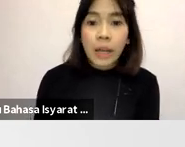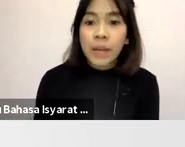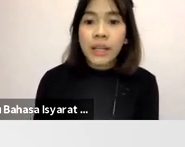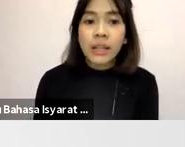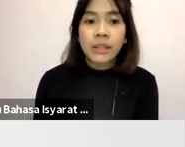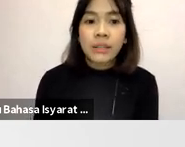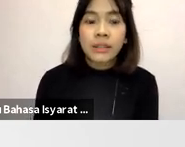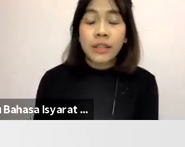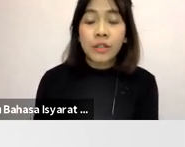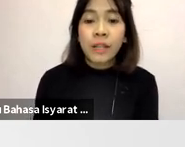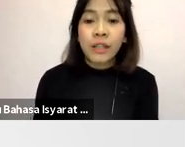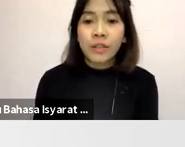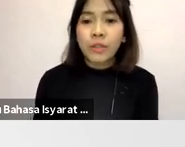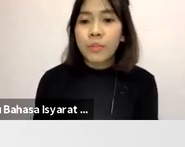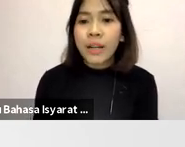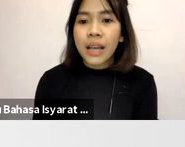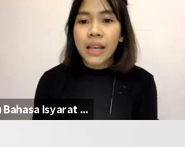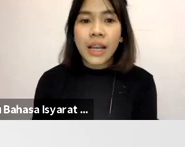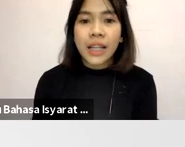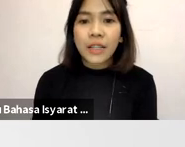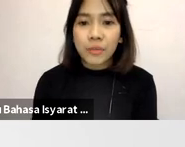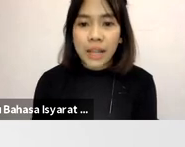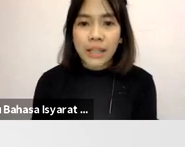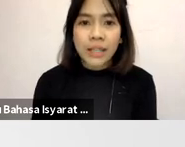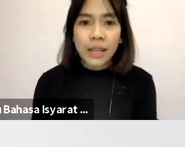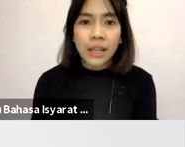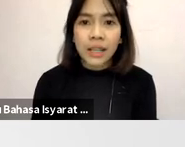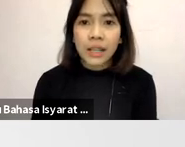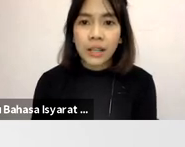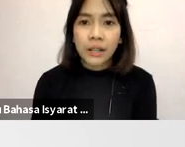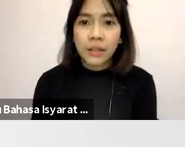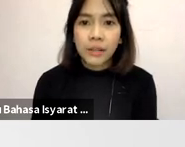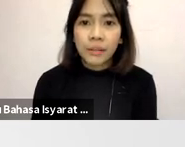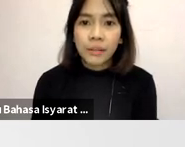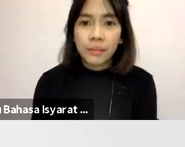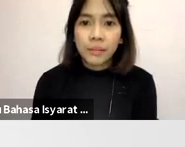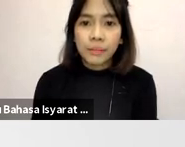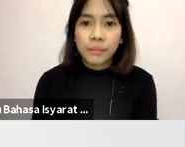bertambahnya terus-menerus sumberdaya dari juru bahasa isyarat